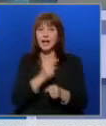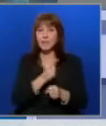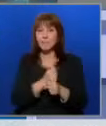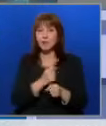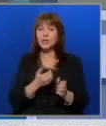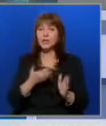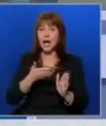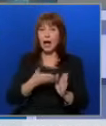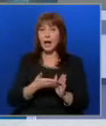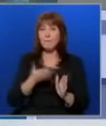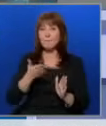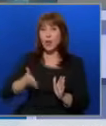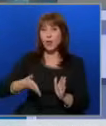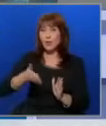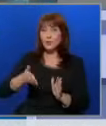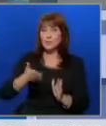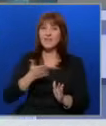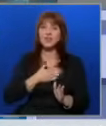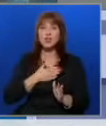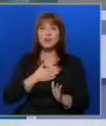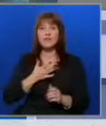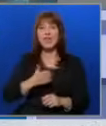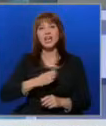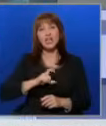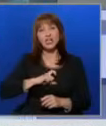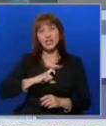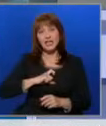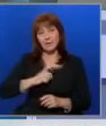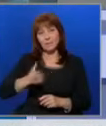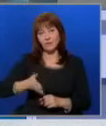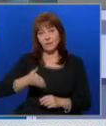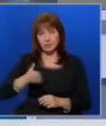Железопътна инфраструктура, а локомотивът е собственост на частен превозвач,